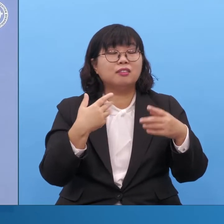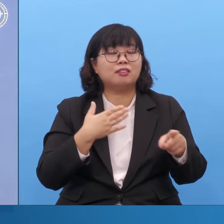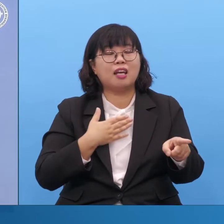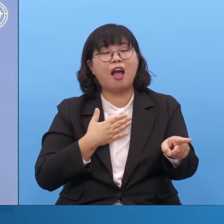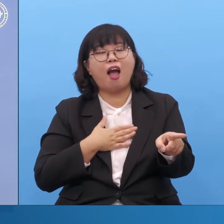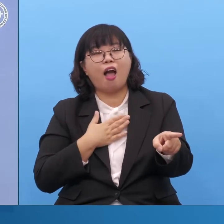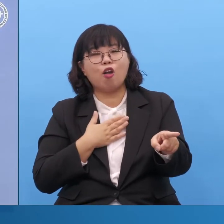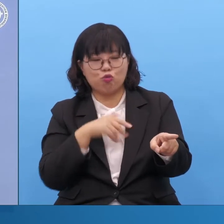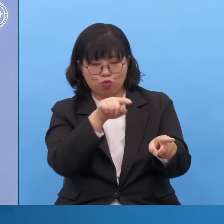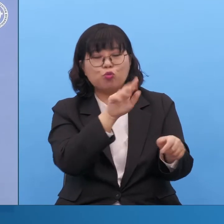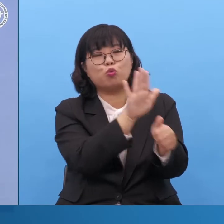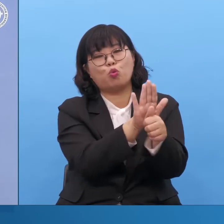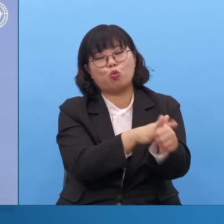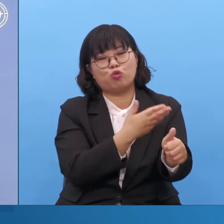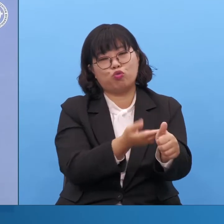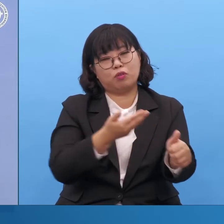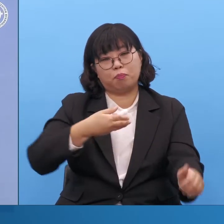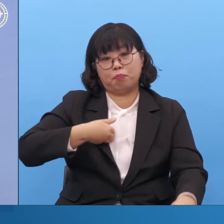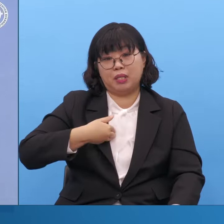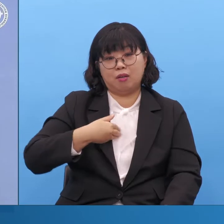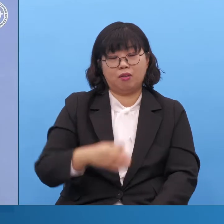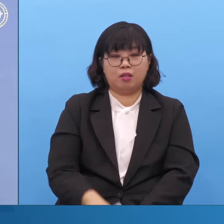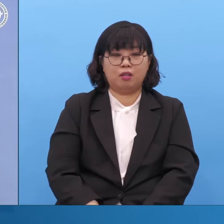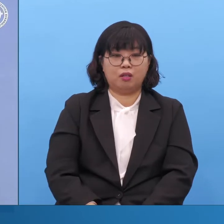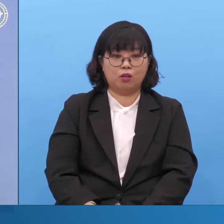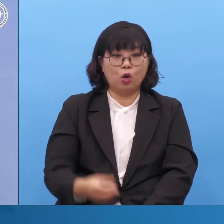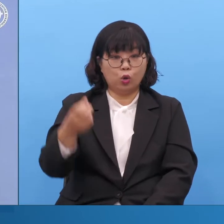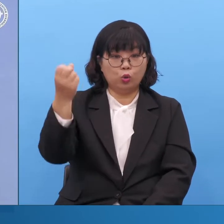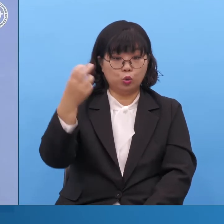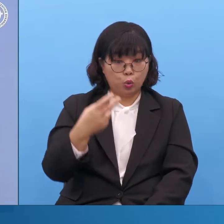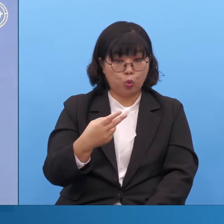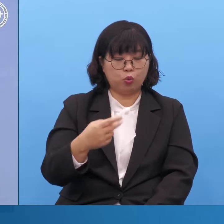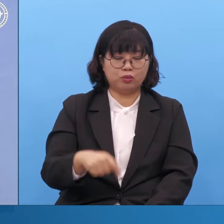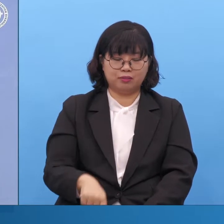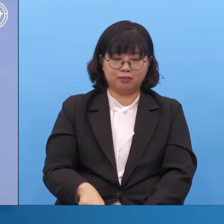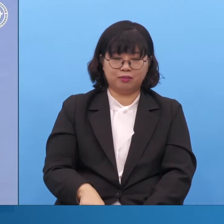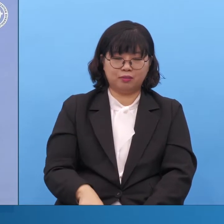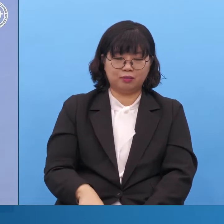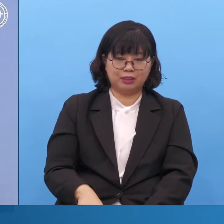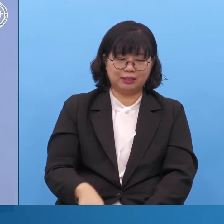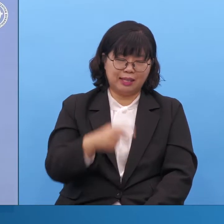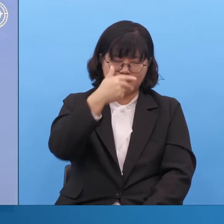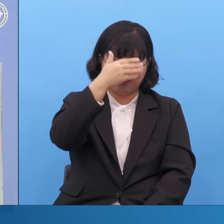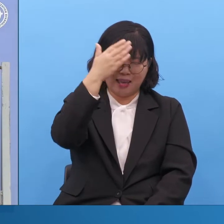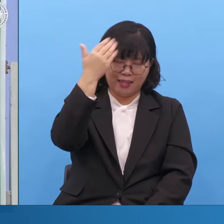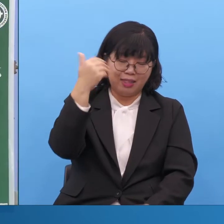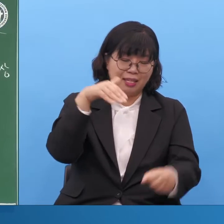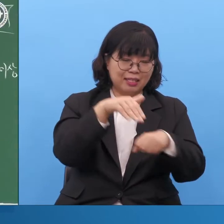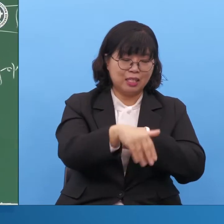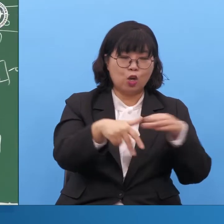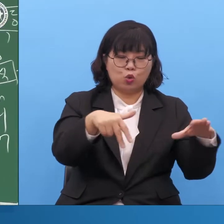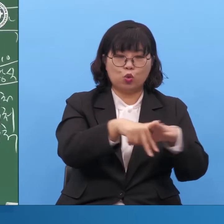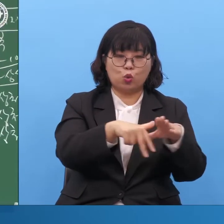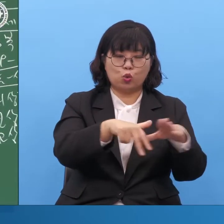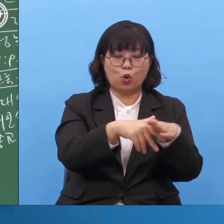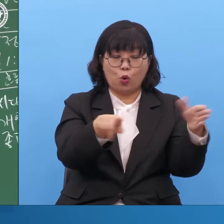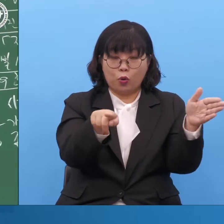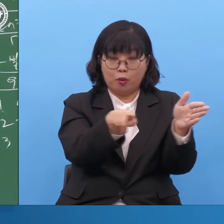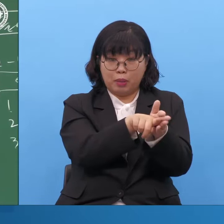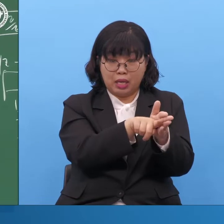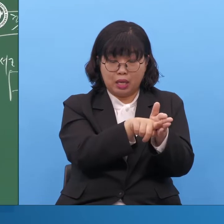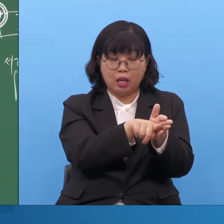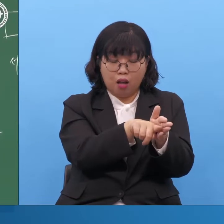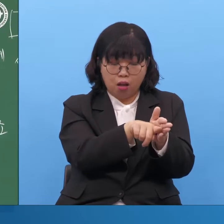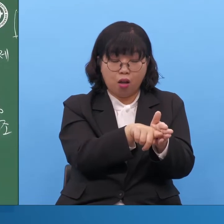옛날에 무속인으로 있었다. 종교 상처 있습니다. And they were a shaman in the past. They got religious scars. 뭐 옛날에 이상한 종교입이